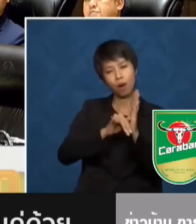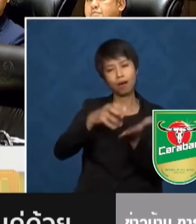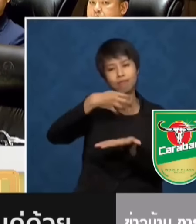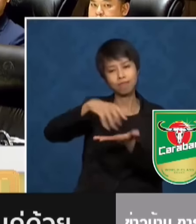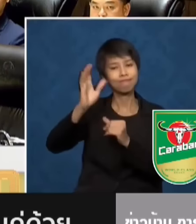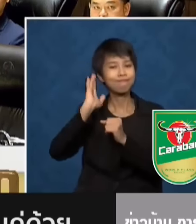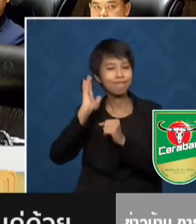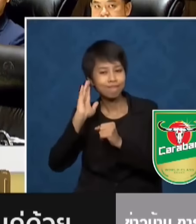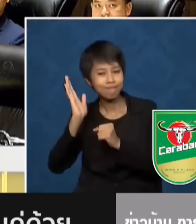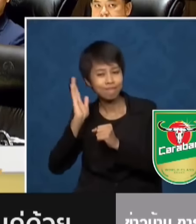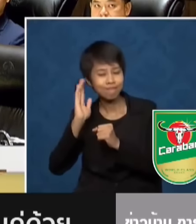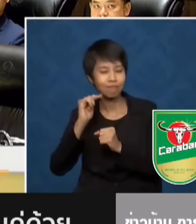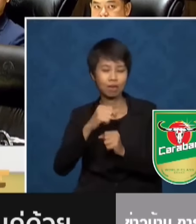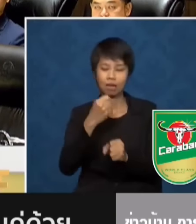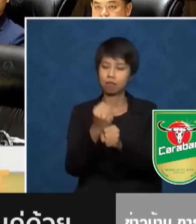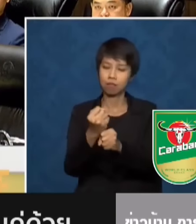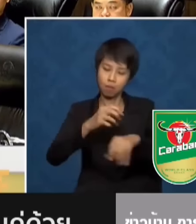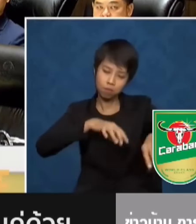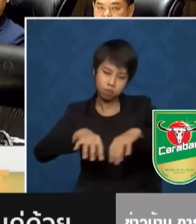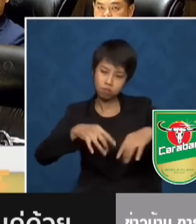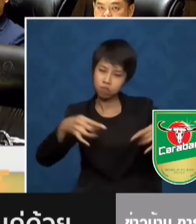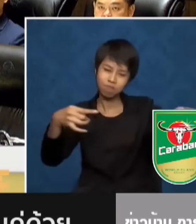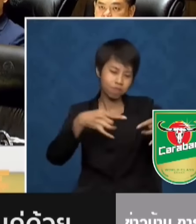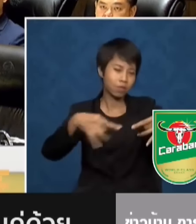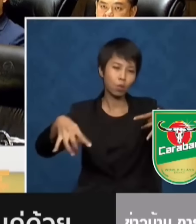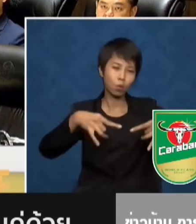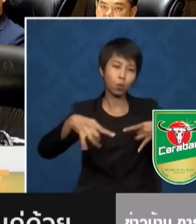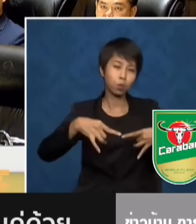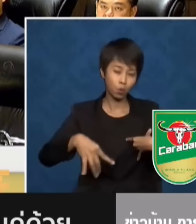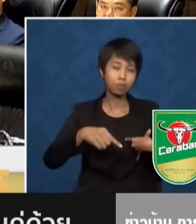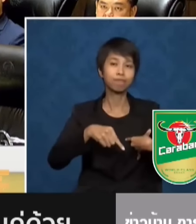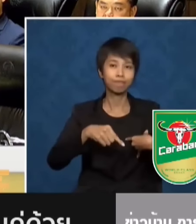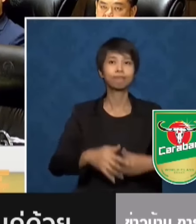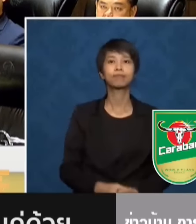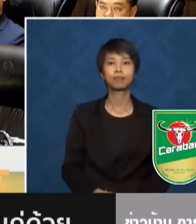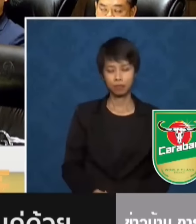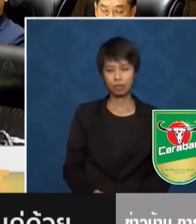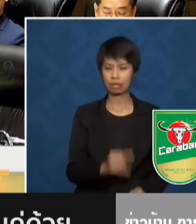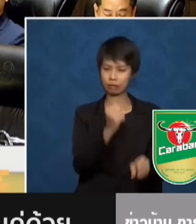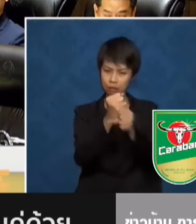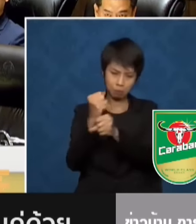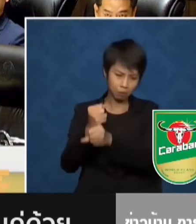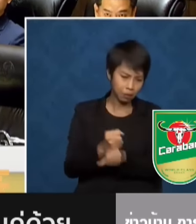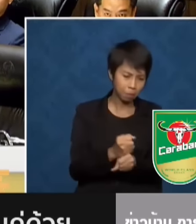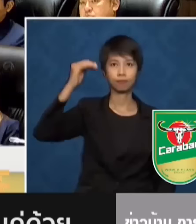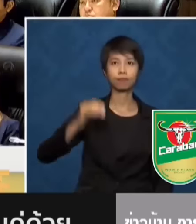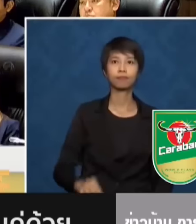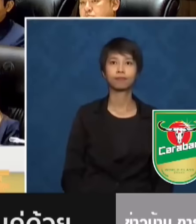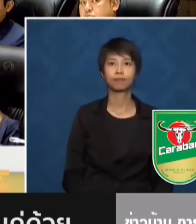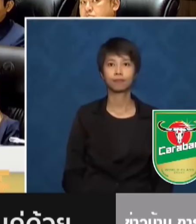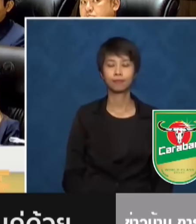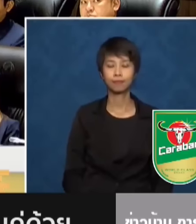ากฏว่าเรากลับได้นายกรัฐมนตรีที่ไร้ภาวะผู้นำ ครับ ไปฟังดูฮะ